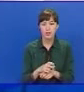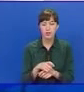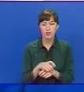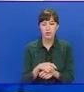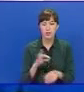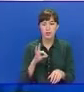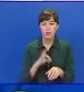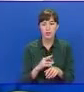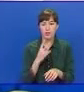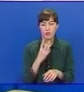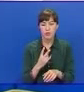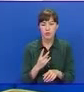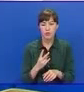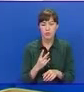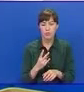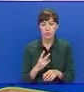науқасты қарай отырып,